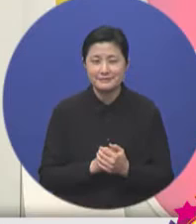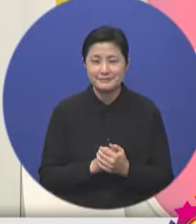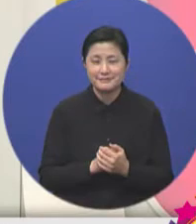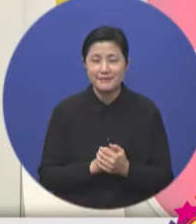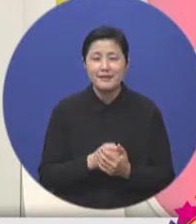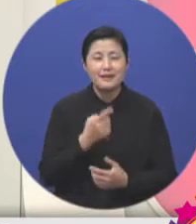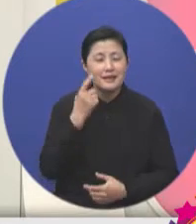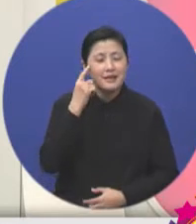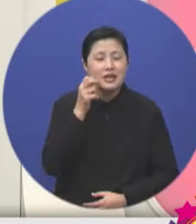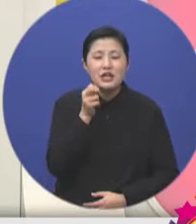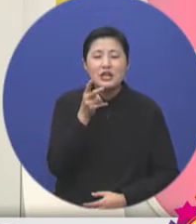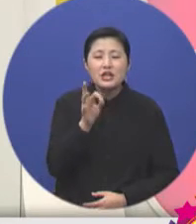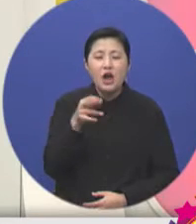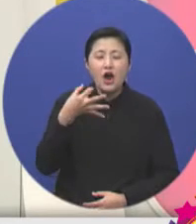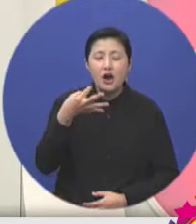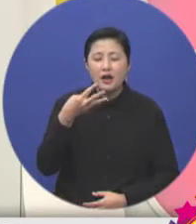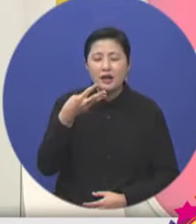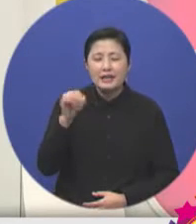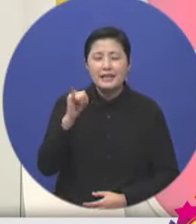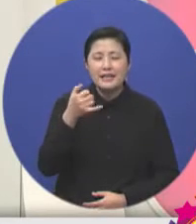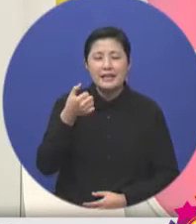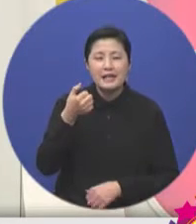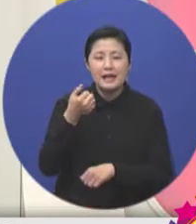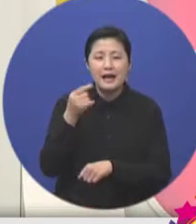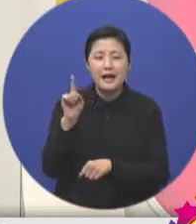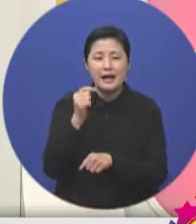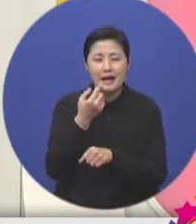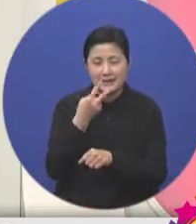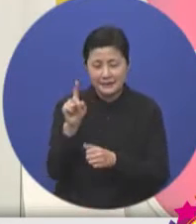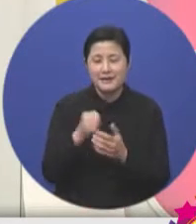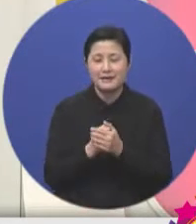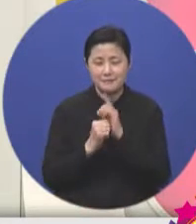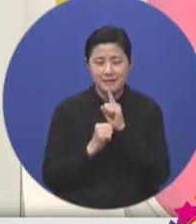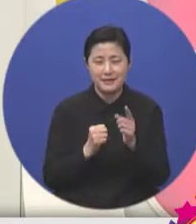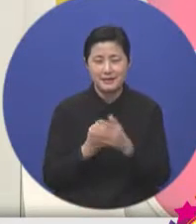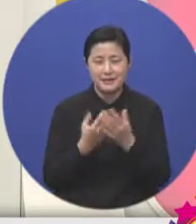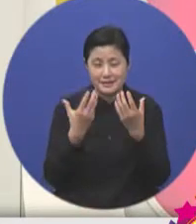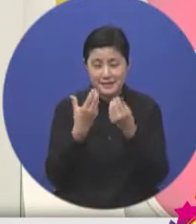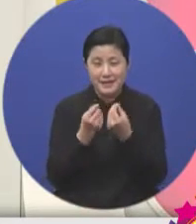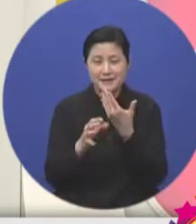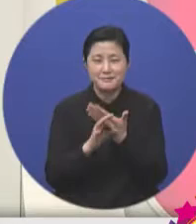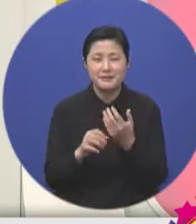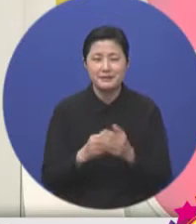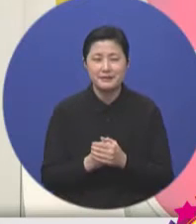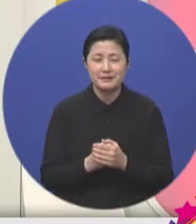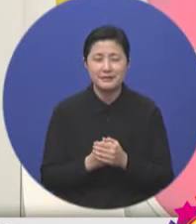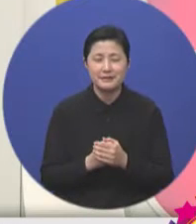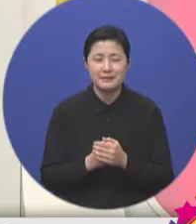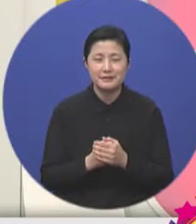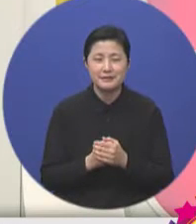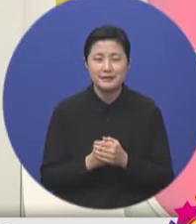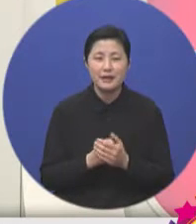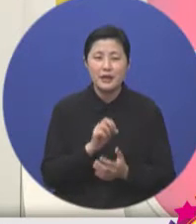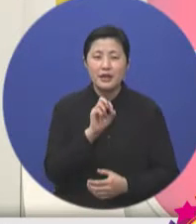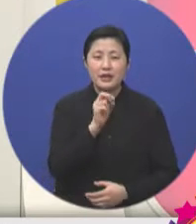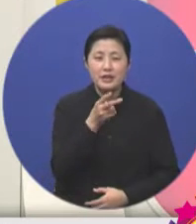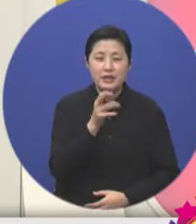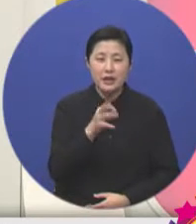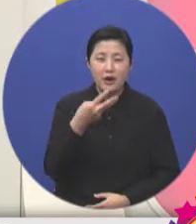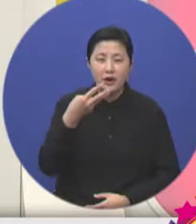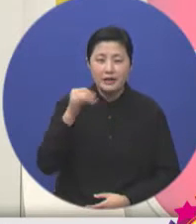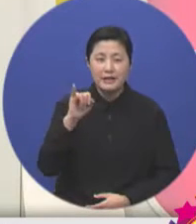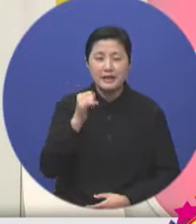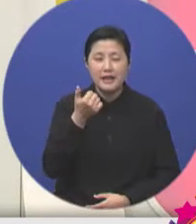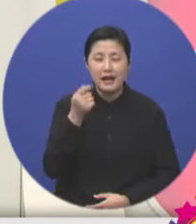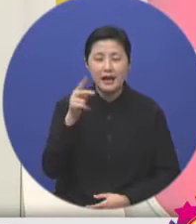영리하다. 영리하다. 아, 영리. 아, 그러니까, 아. 그, 뭡니까? 뭐라며 영리하다. 그래, 뭐